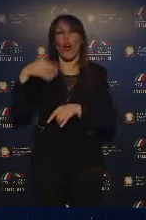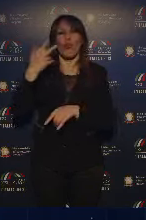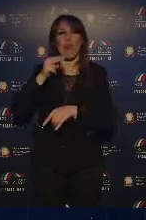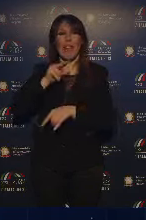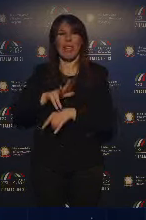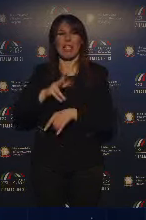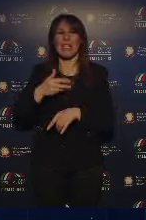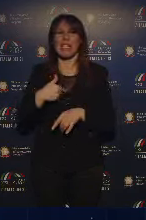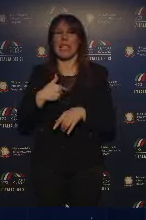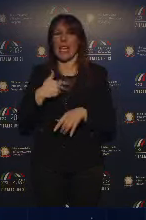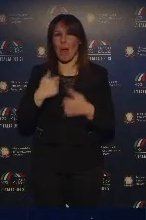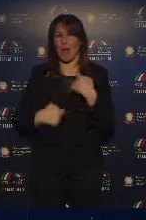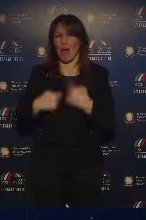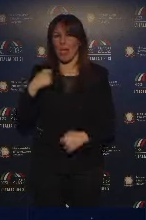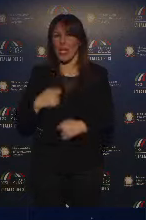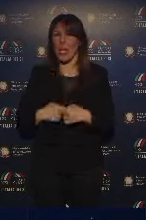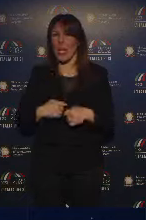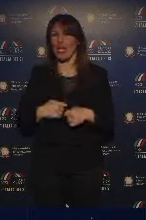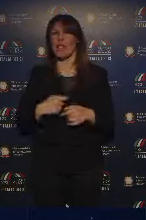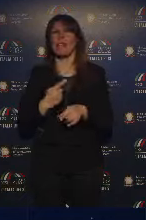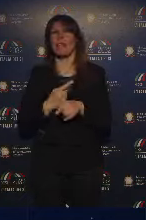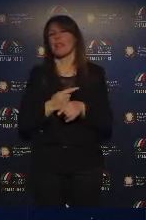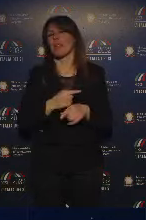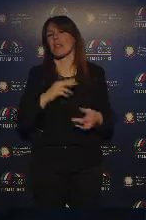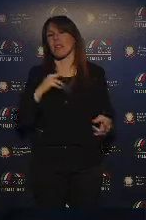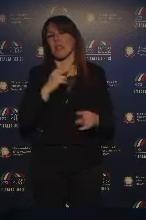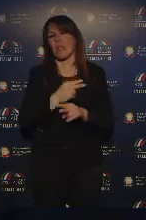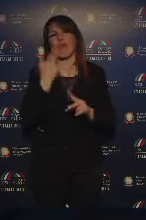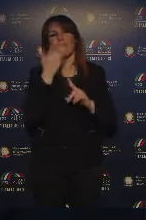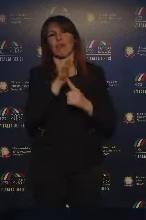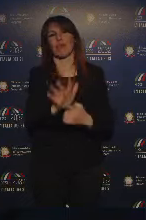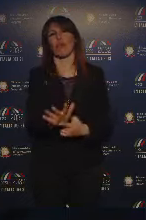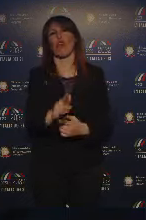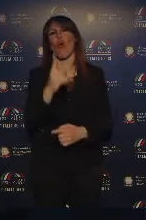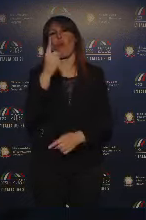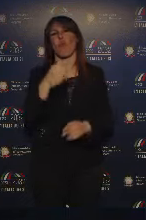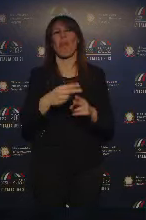stati smentiti non una ma 25 volte pensate al danno EC